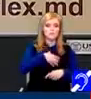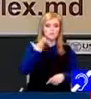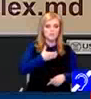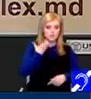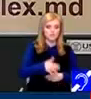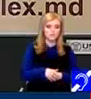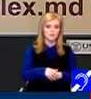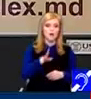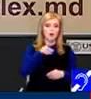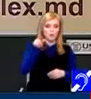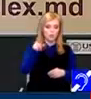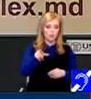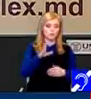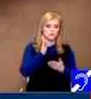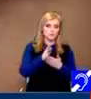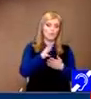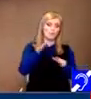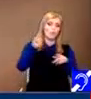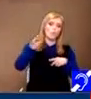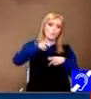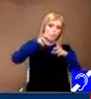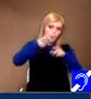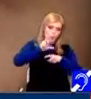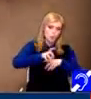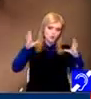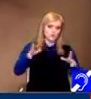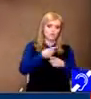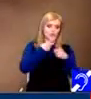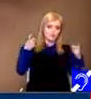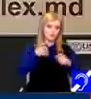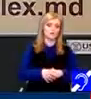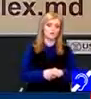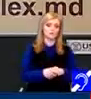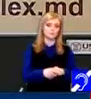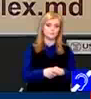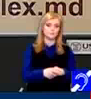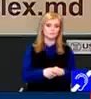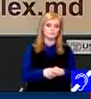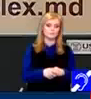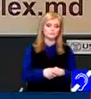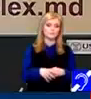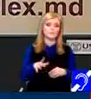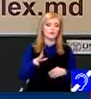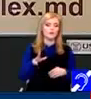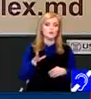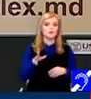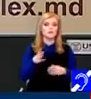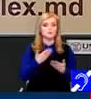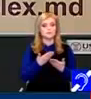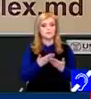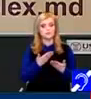unde au fost identificați doar doi indicatori neexecutați. Niciun indicator nu a fost atins